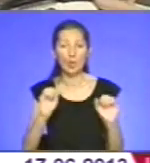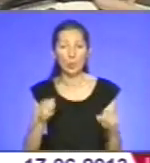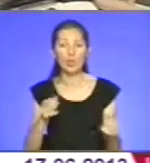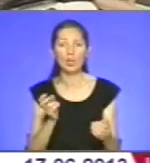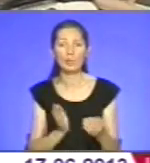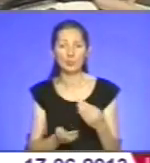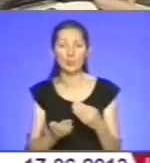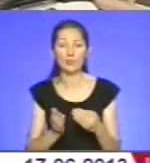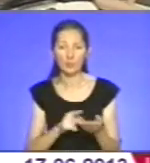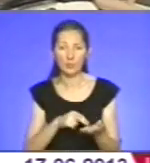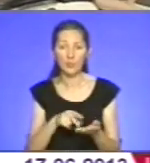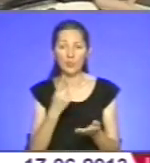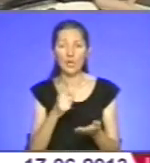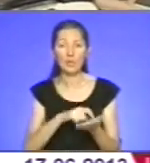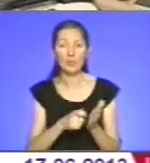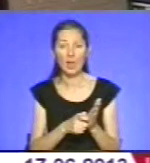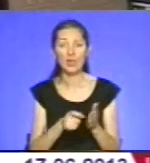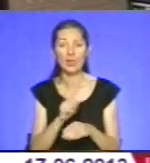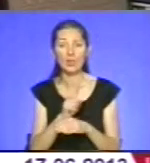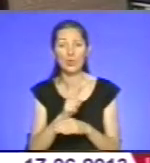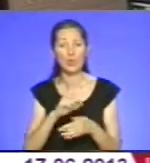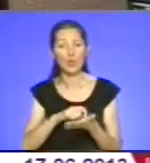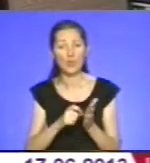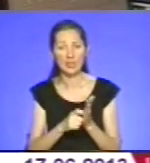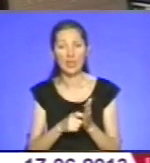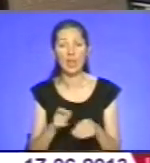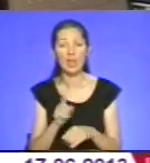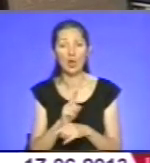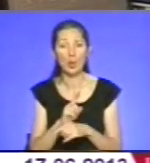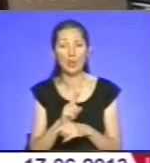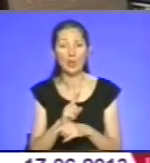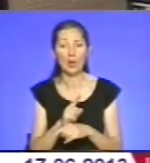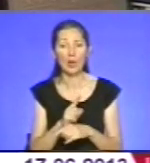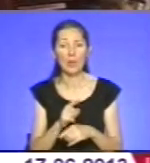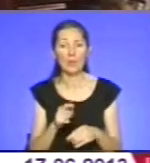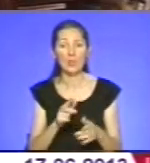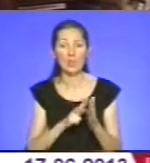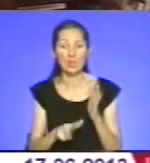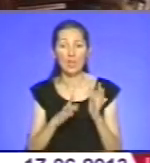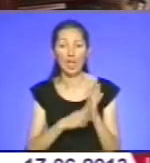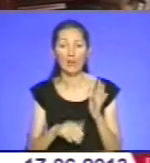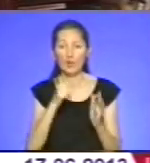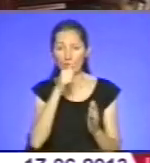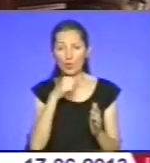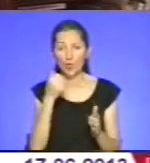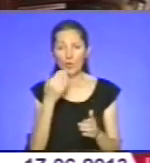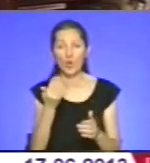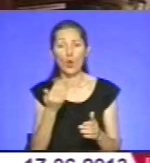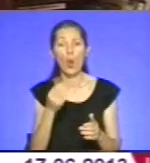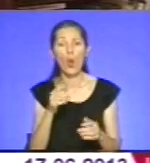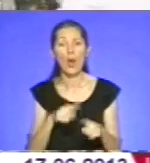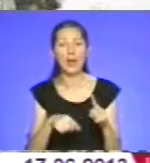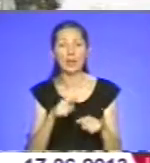до однієї з кімнат тернопільської квартири Георгія Петрука Попика 80-х-90-х років. А у його рідній